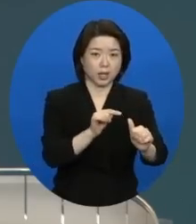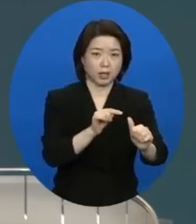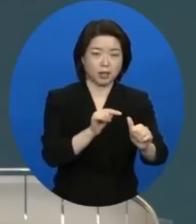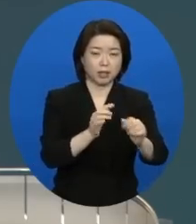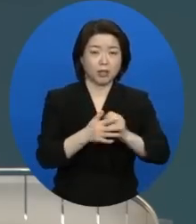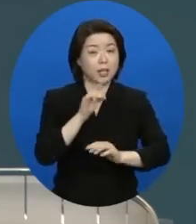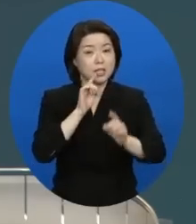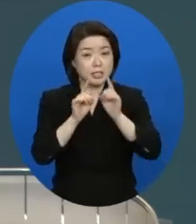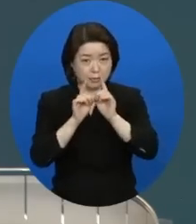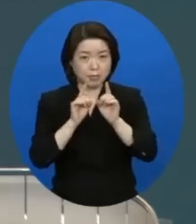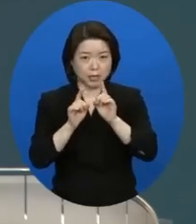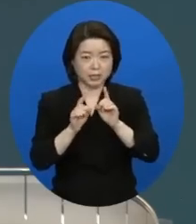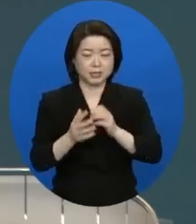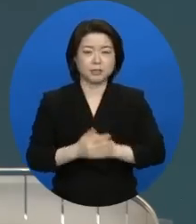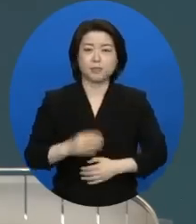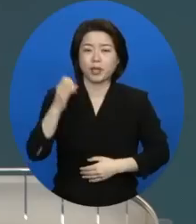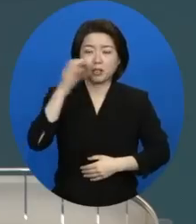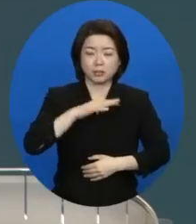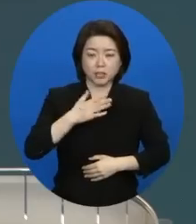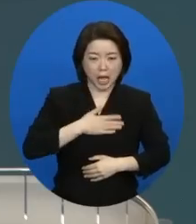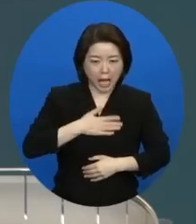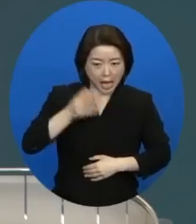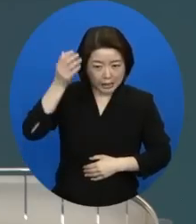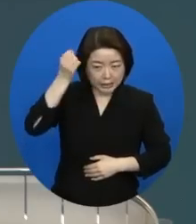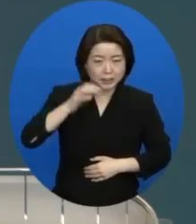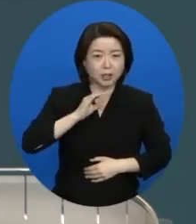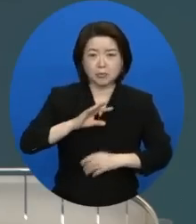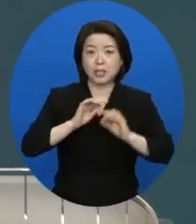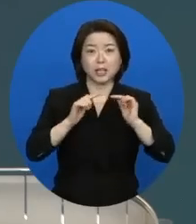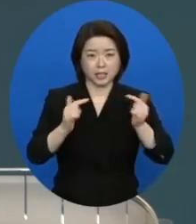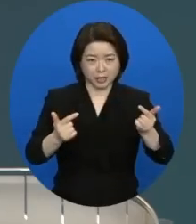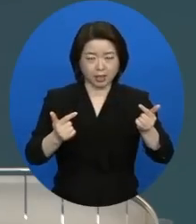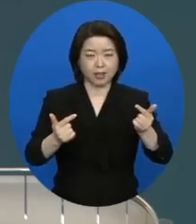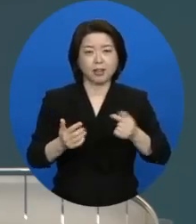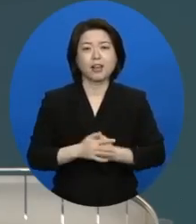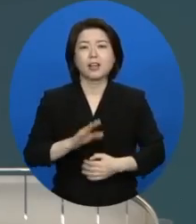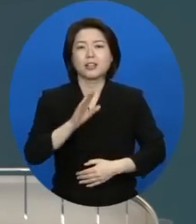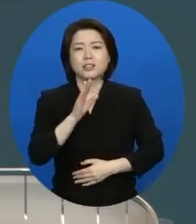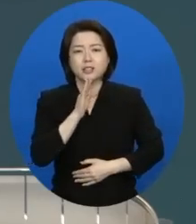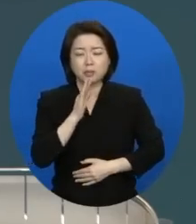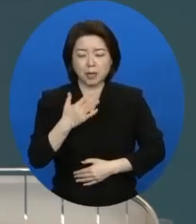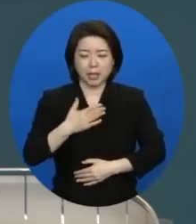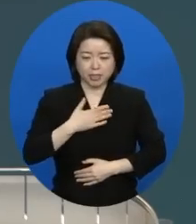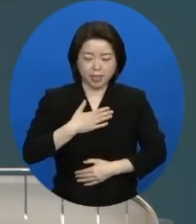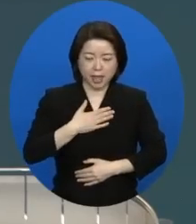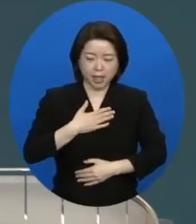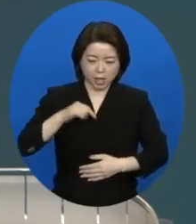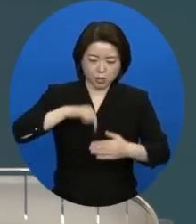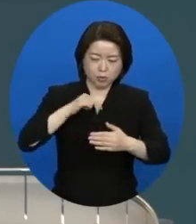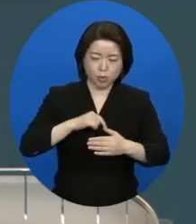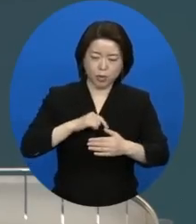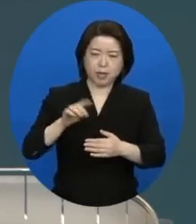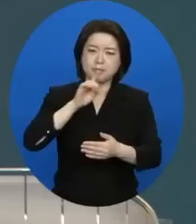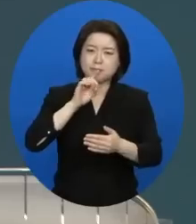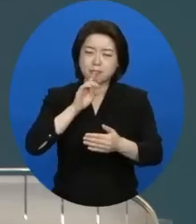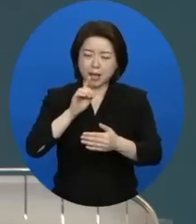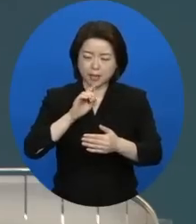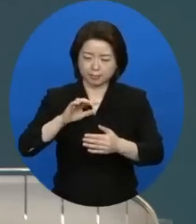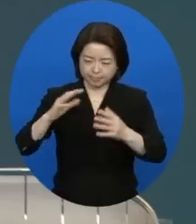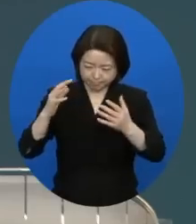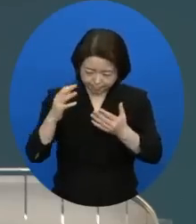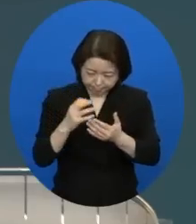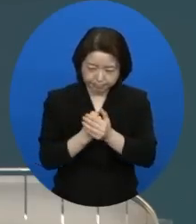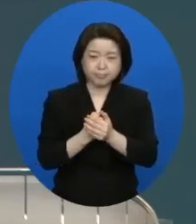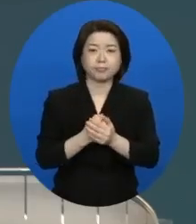이 말씀이 그냥 알고 지내는 말씀이 아니고 정말 제 말씀이 되었어요. 모든